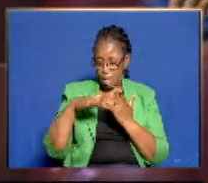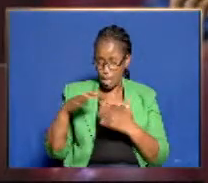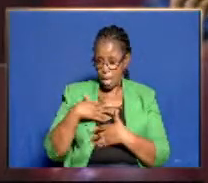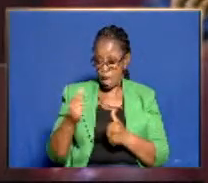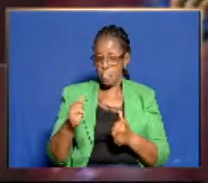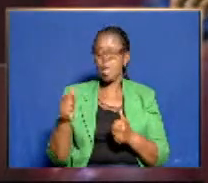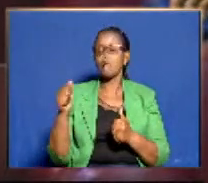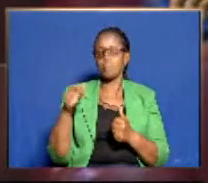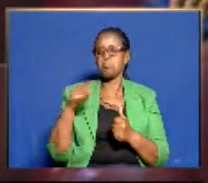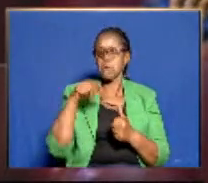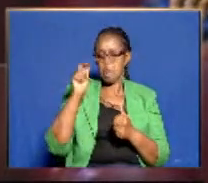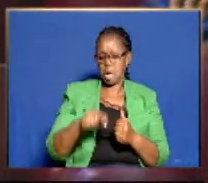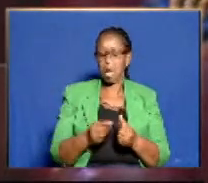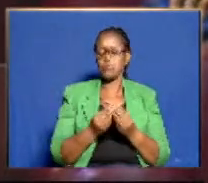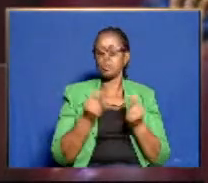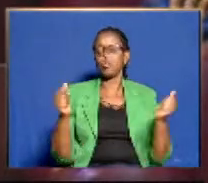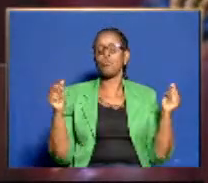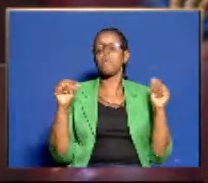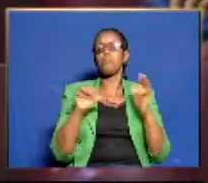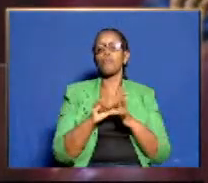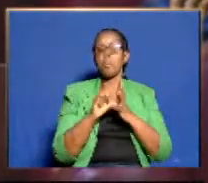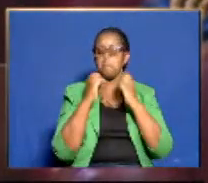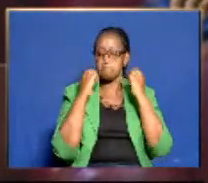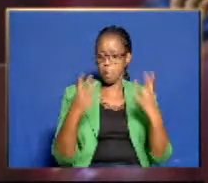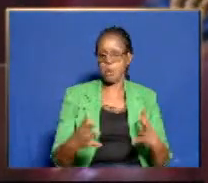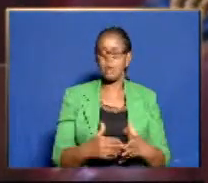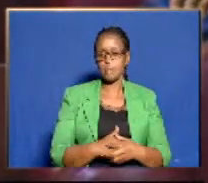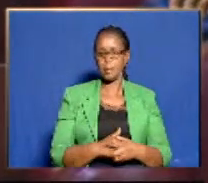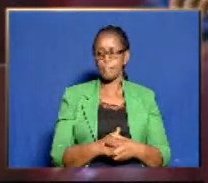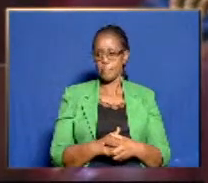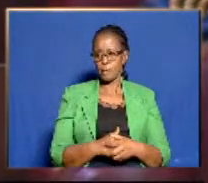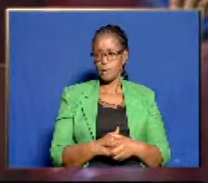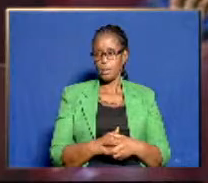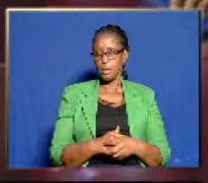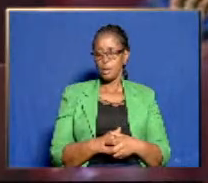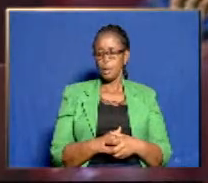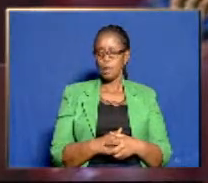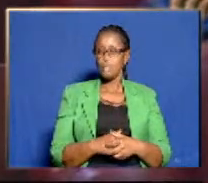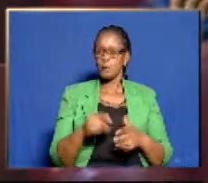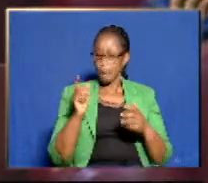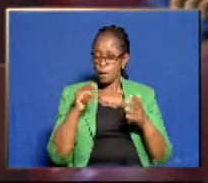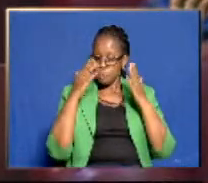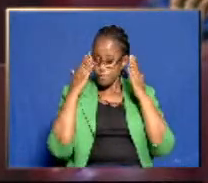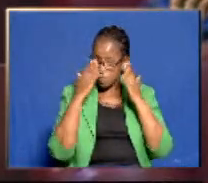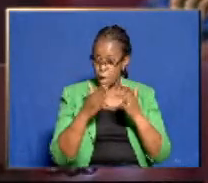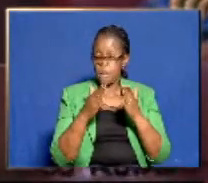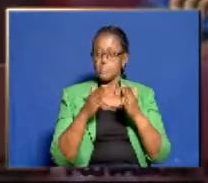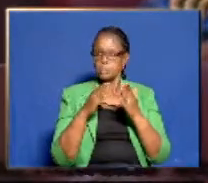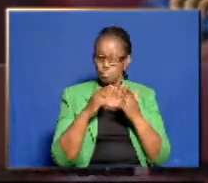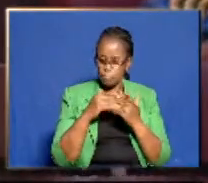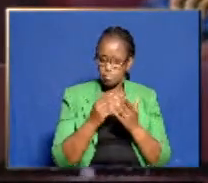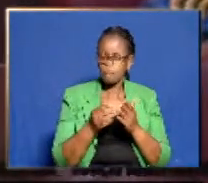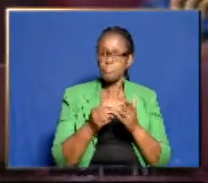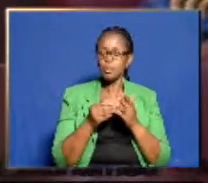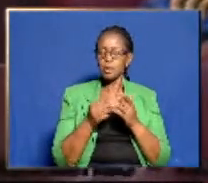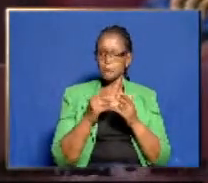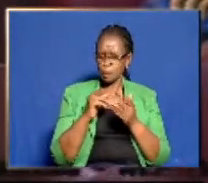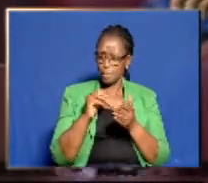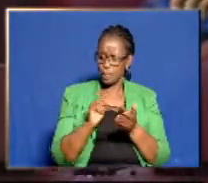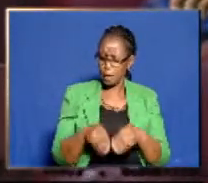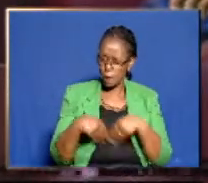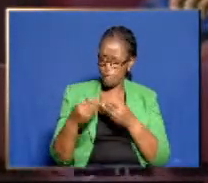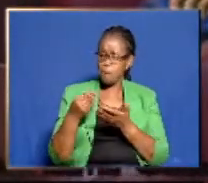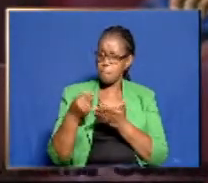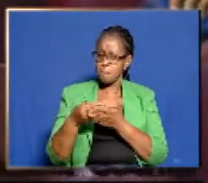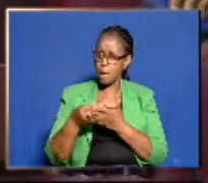tumerekebisha au tumetatua mashida ya Wakenya. Kwa hivyo afya inafaa iangaliwe vizuri, ipewe pesa mzuri, lakini pia